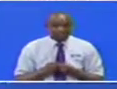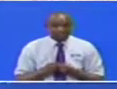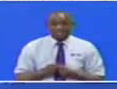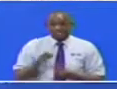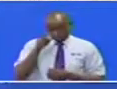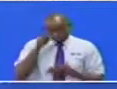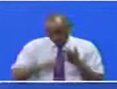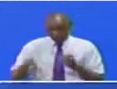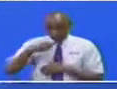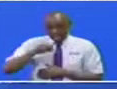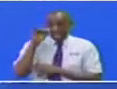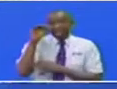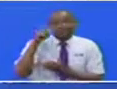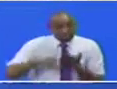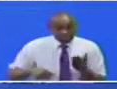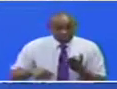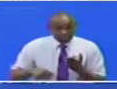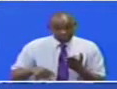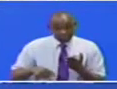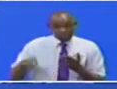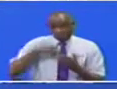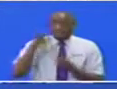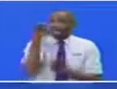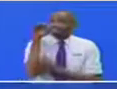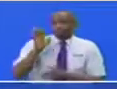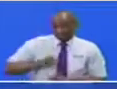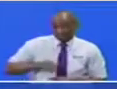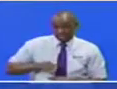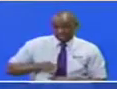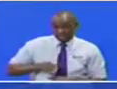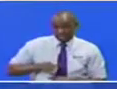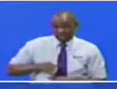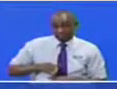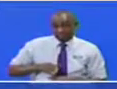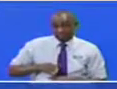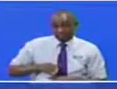Kile tuliuliza ni kama na wanawake wana